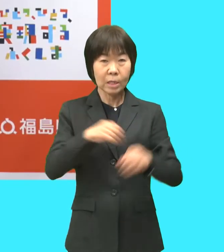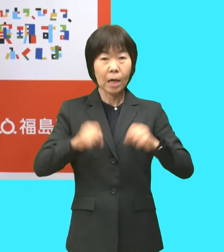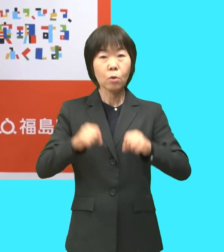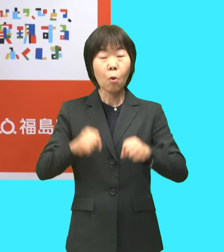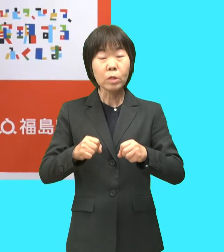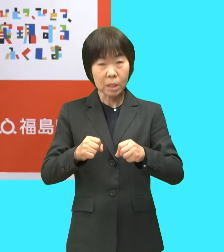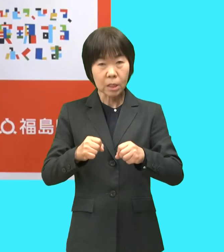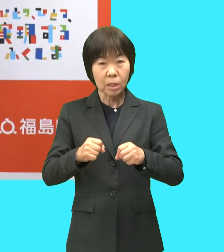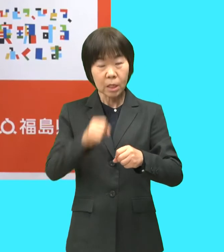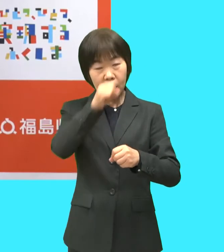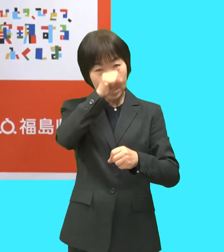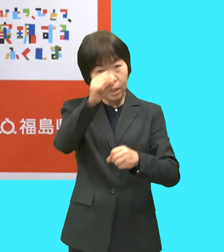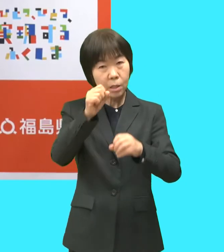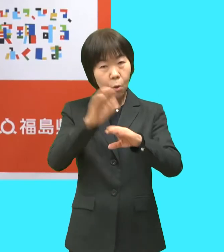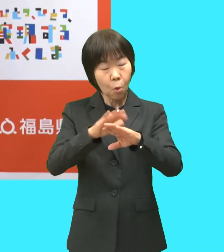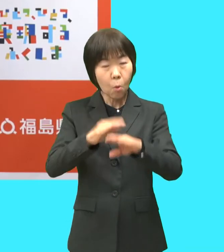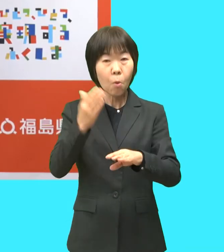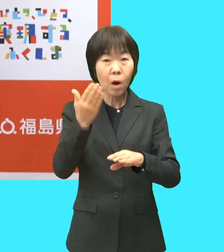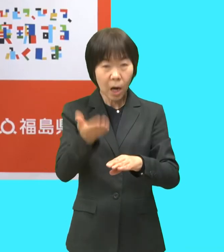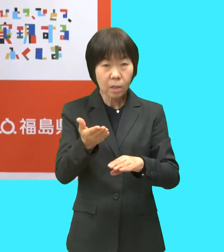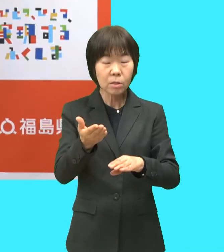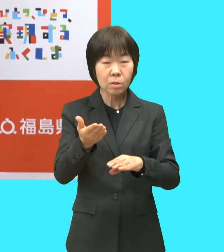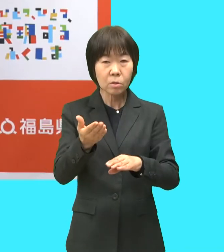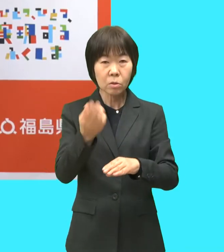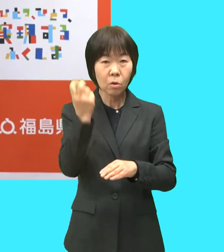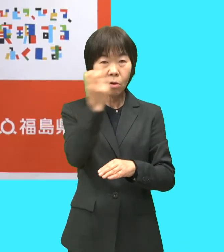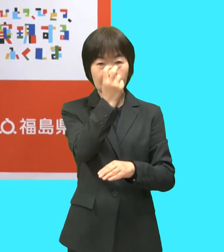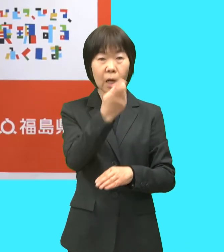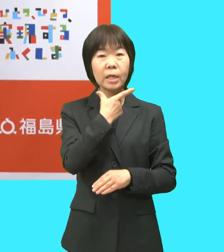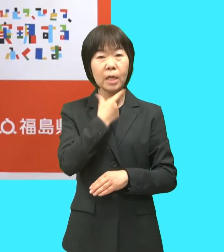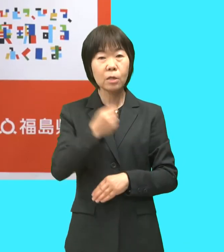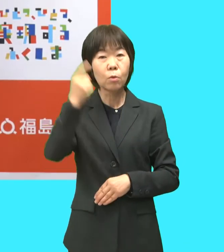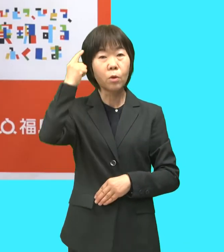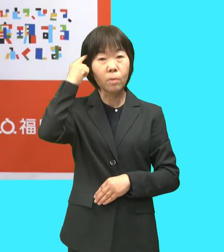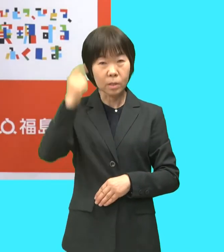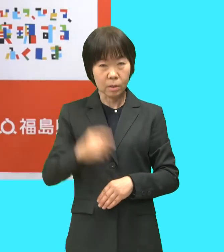ってより良いのかということを模索をしていきたいと思います。